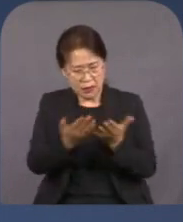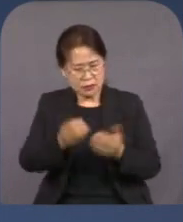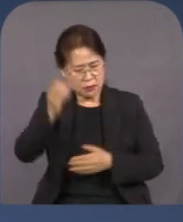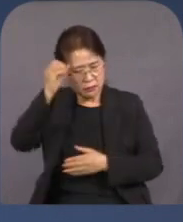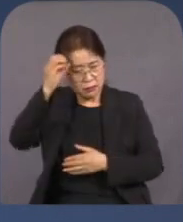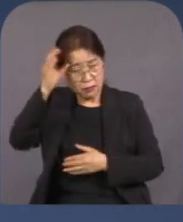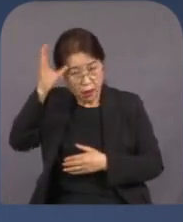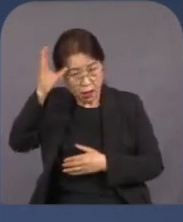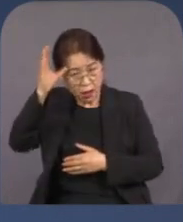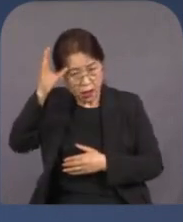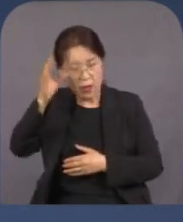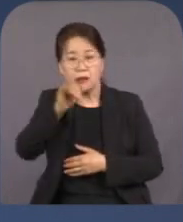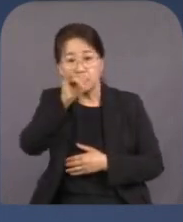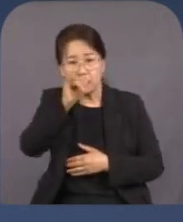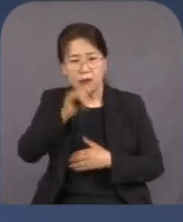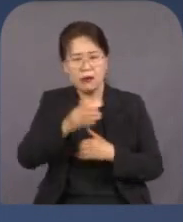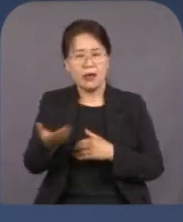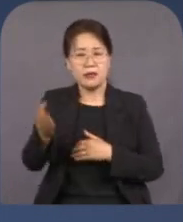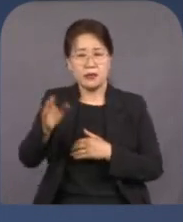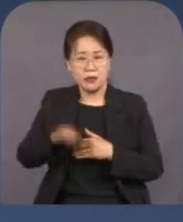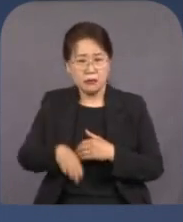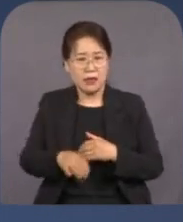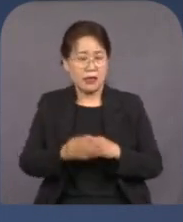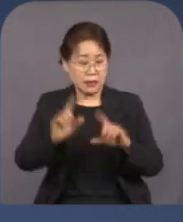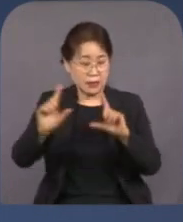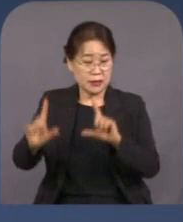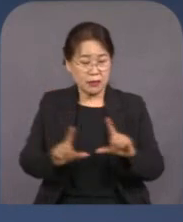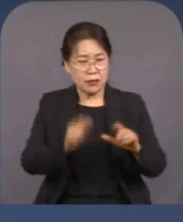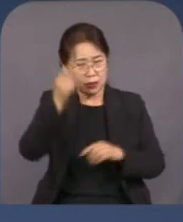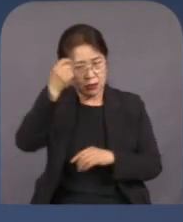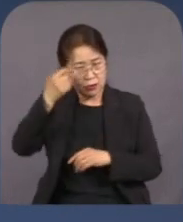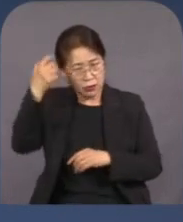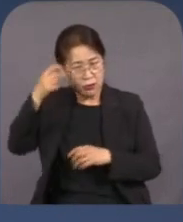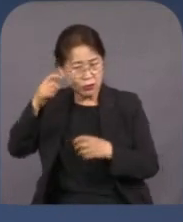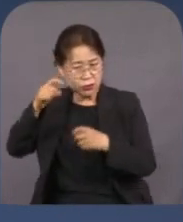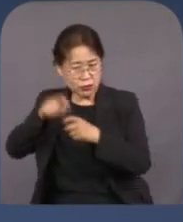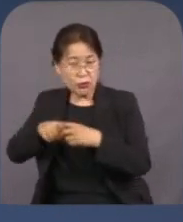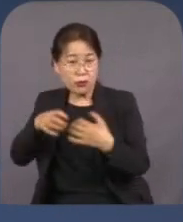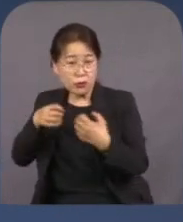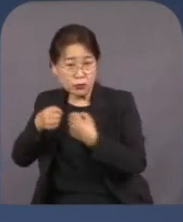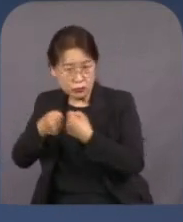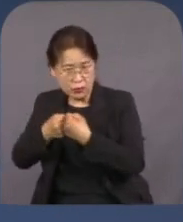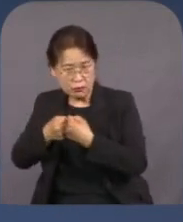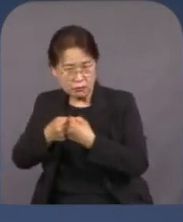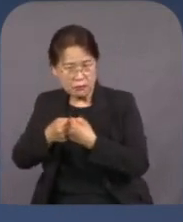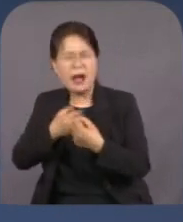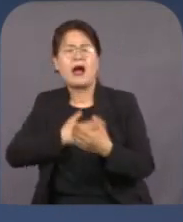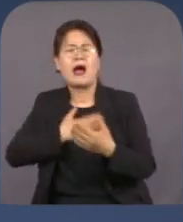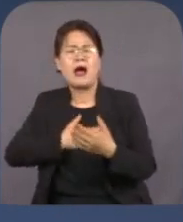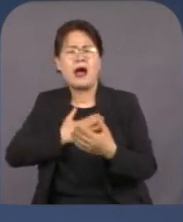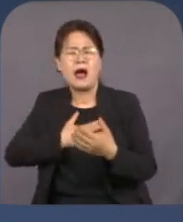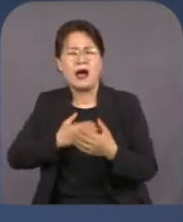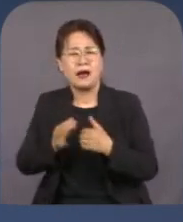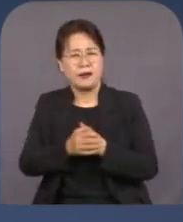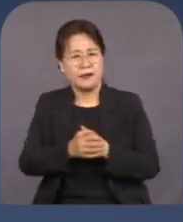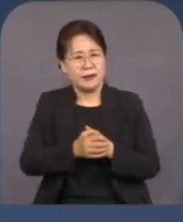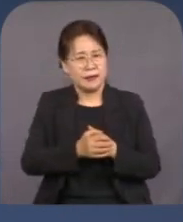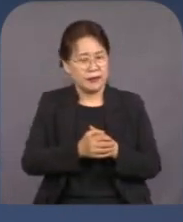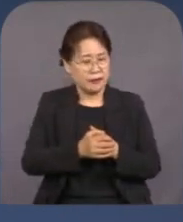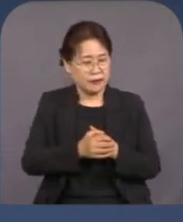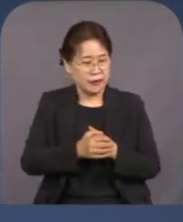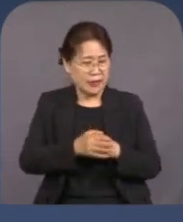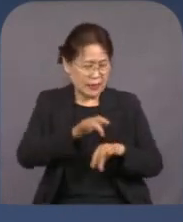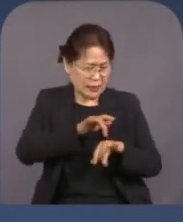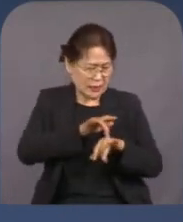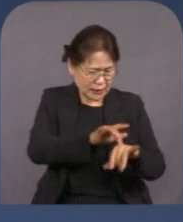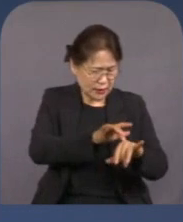있어요 그것만이 아닙니다 우리의 삶이 영적인 전쟁이라는 사실도 알고 있고요 또한 우리를